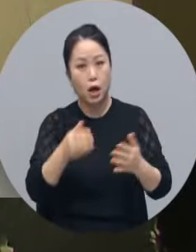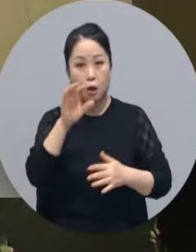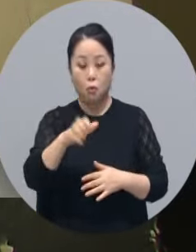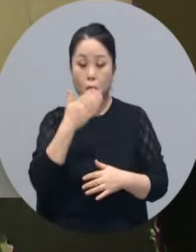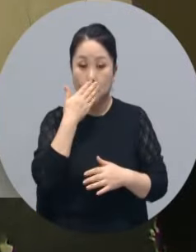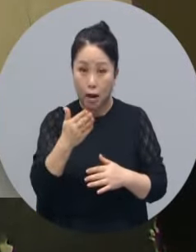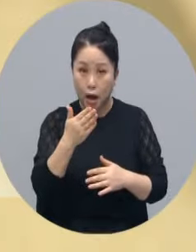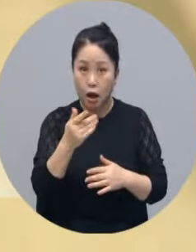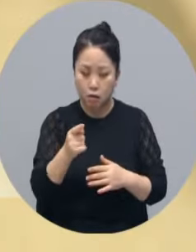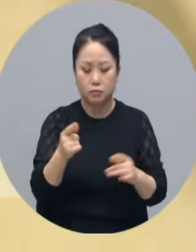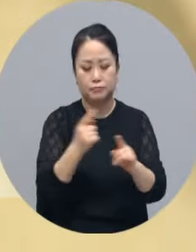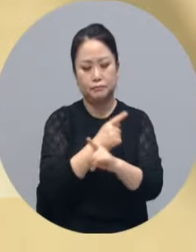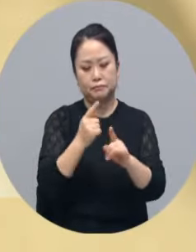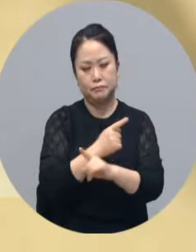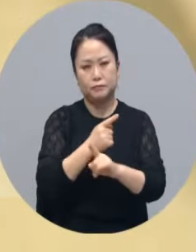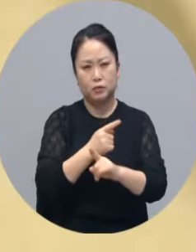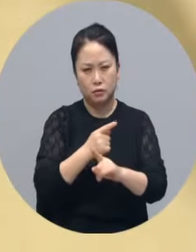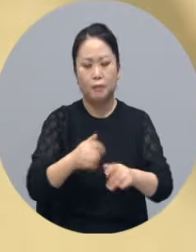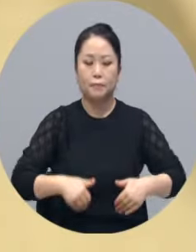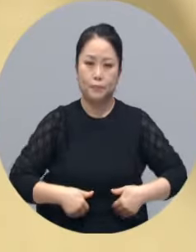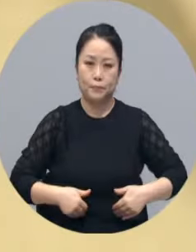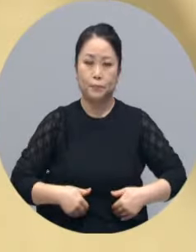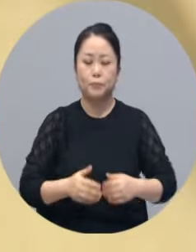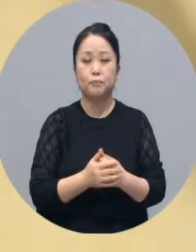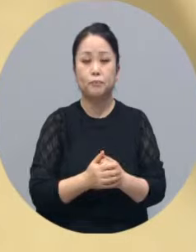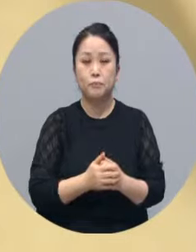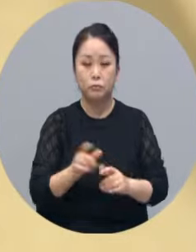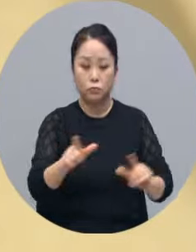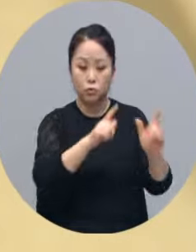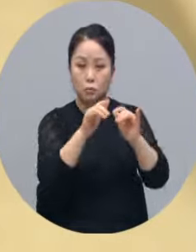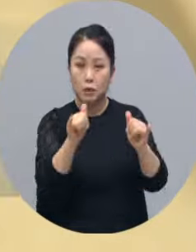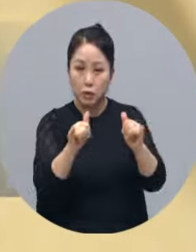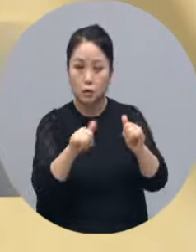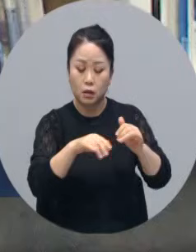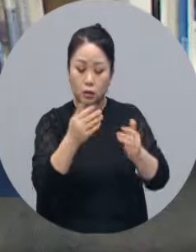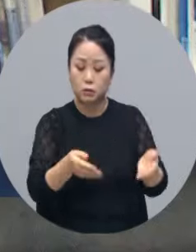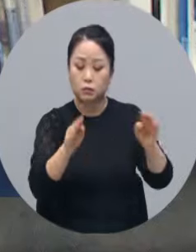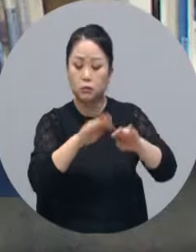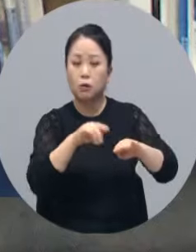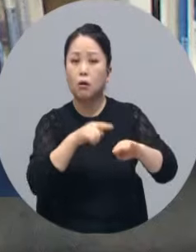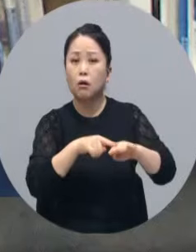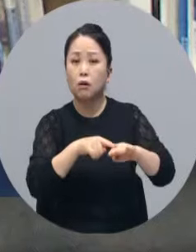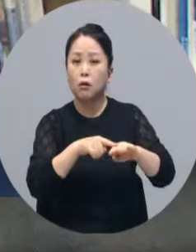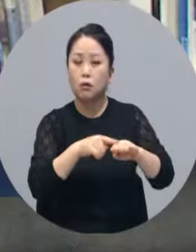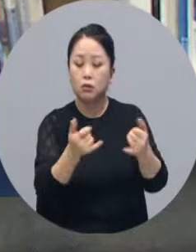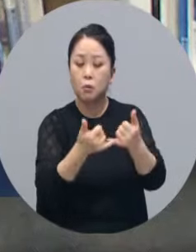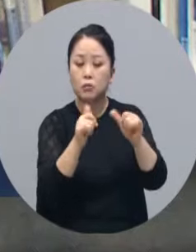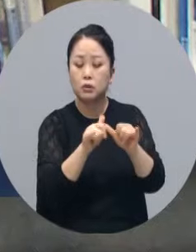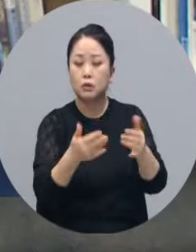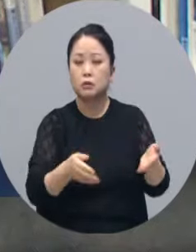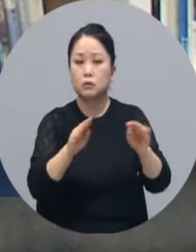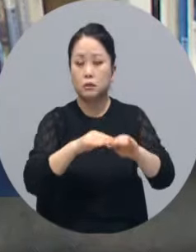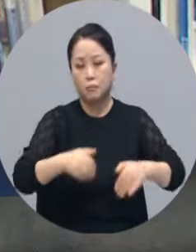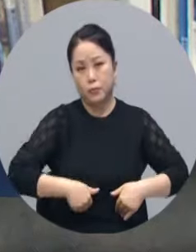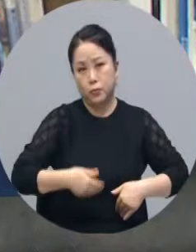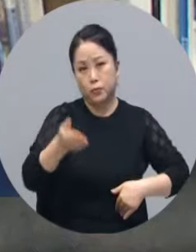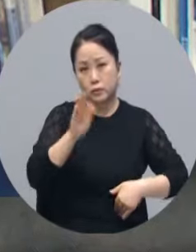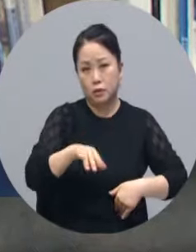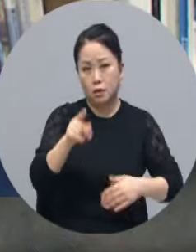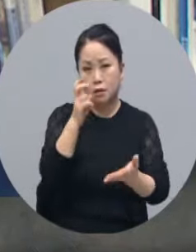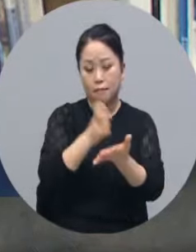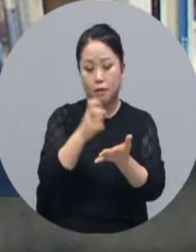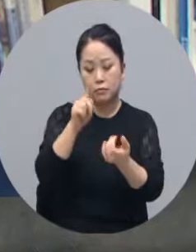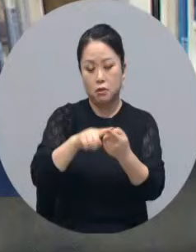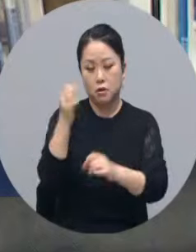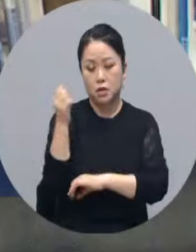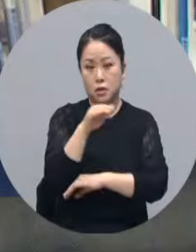게 우선돼야 한다는 지적이 나오고 있습니다. 주민들의 커뮤니티가 일어나야 되는 상황인데 그런 공간들이 법적인 기준에